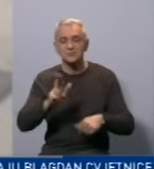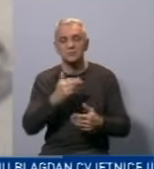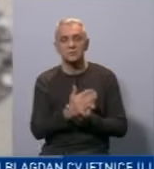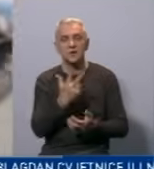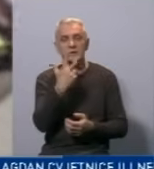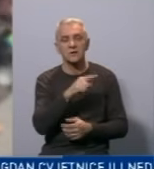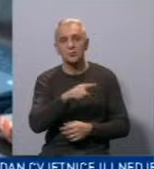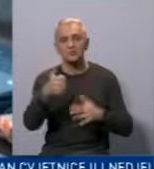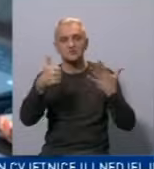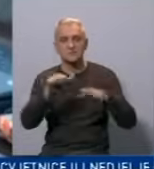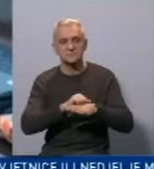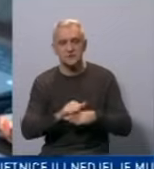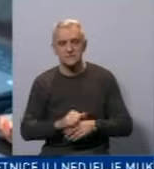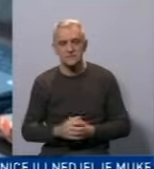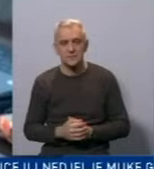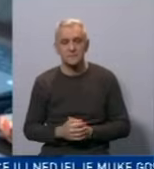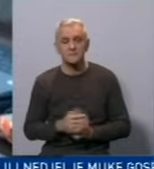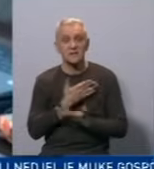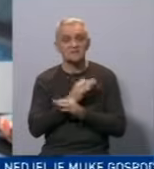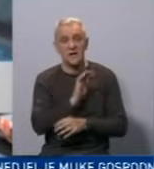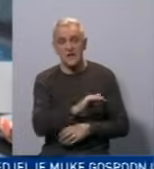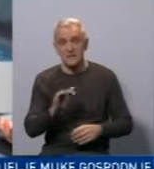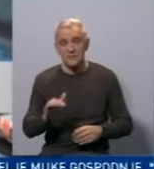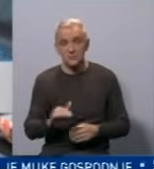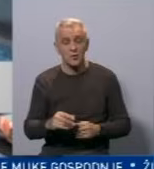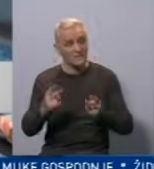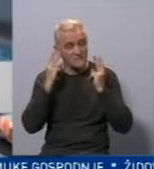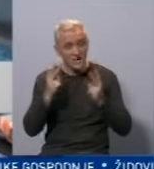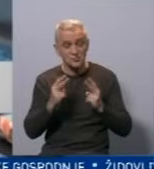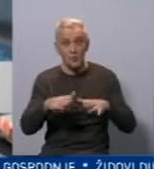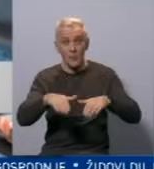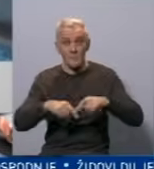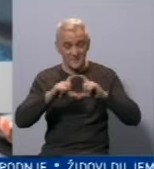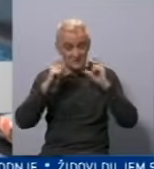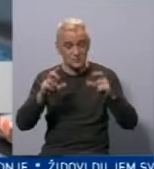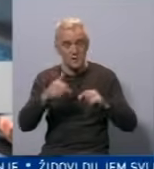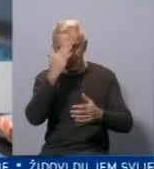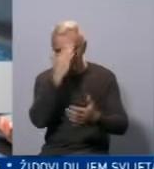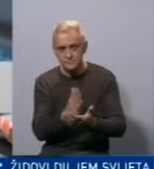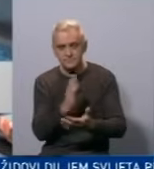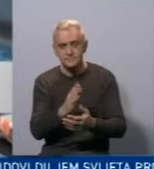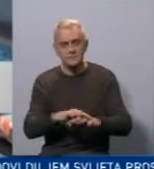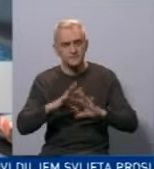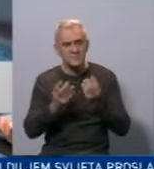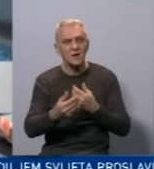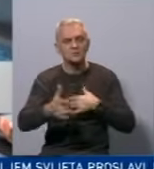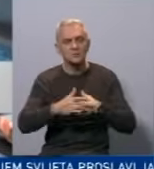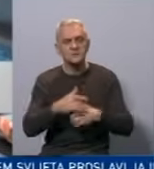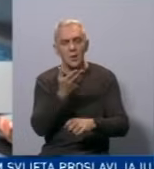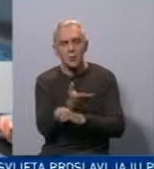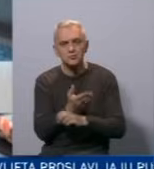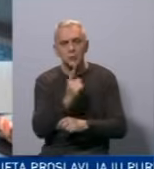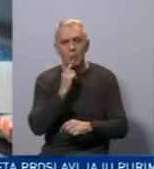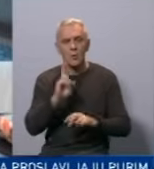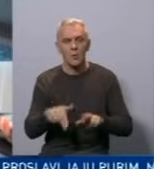3 do 6 mjeseci. Za djecu je jako važno da tokom boravka u prihvatilištu imaju adekvatne sve oblike socijalnih usluga koje mogu